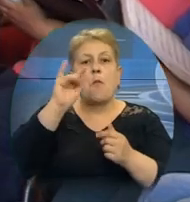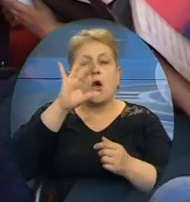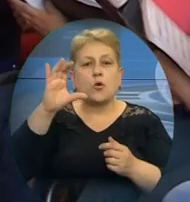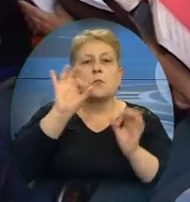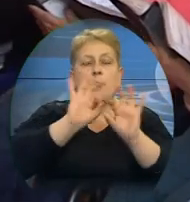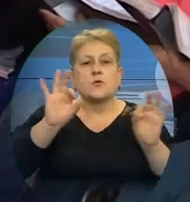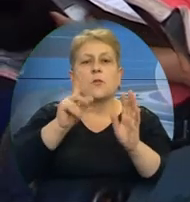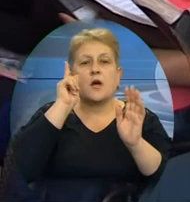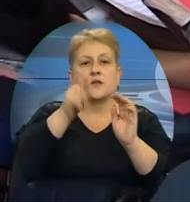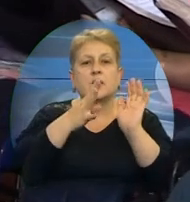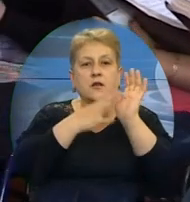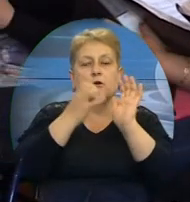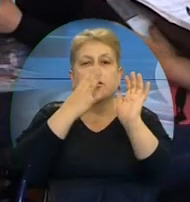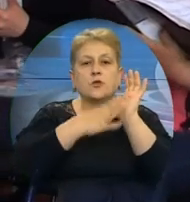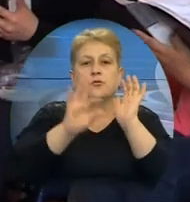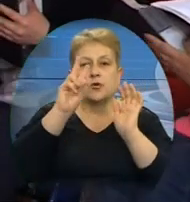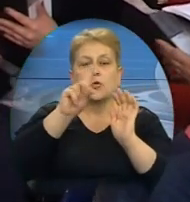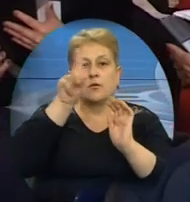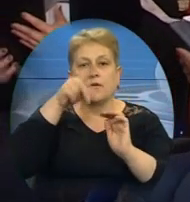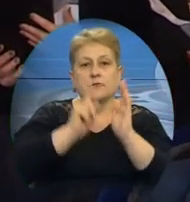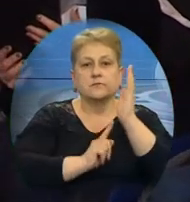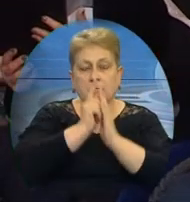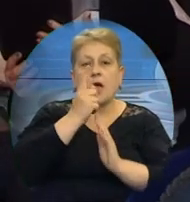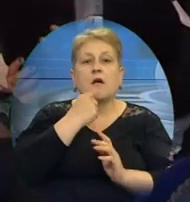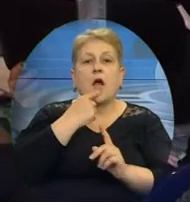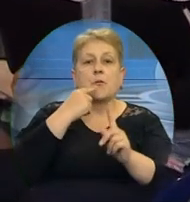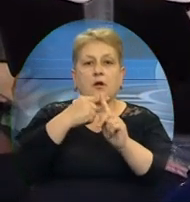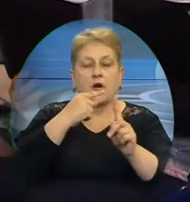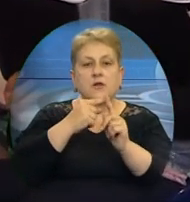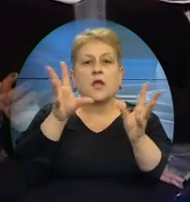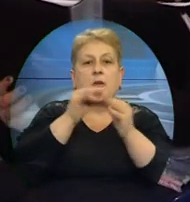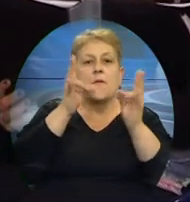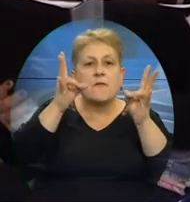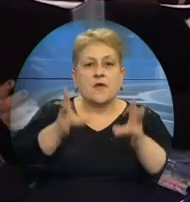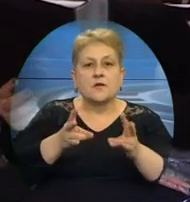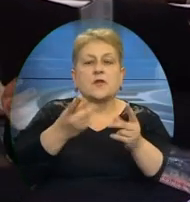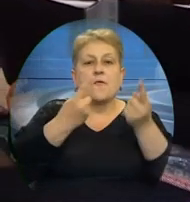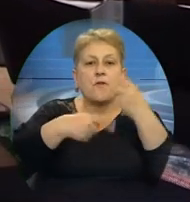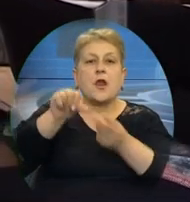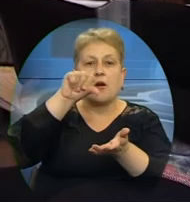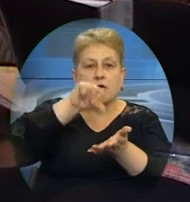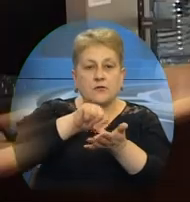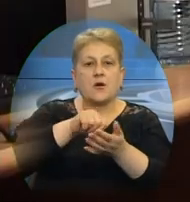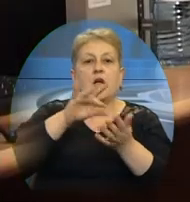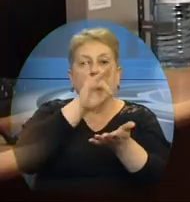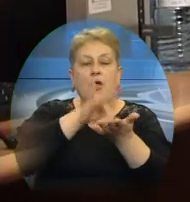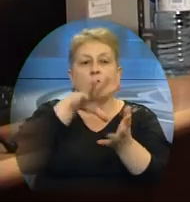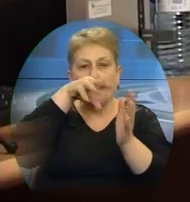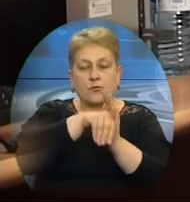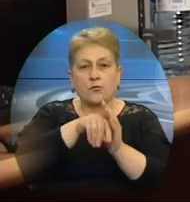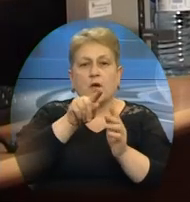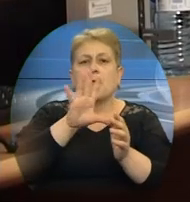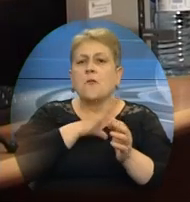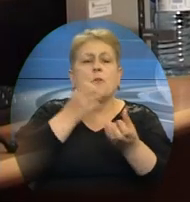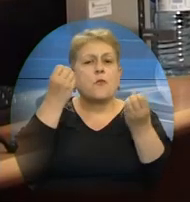պատմությունը սկսվում է 1992 թվականին Կարմիր Խաչի հետ վնասվածքային վերականգնողական կենտրոնում։ Այն ժամանակ դա